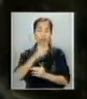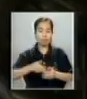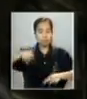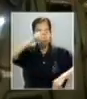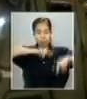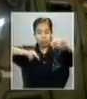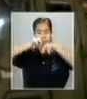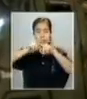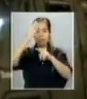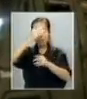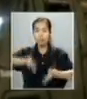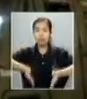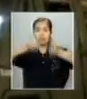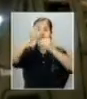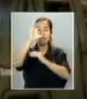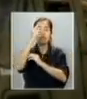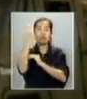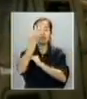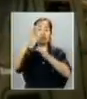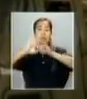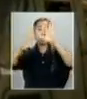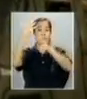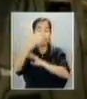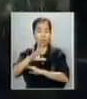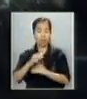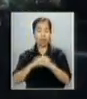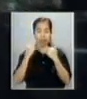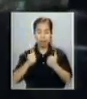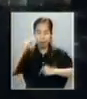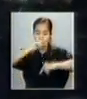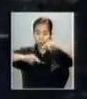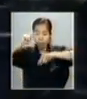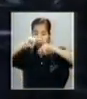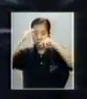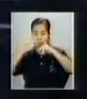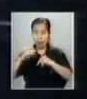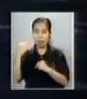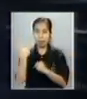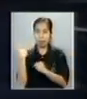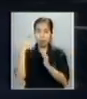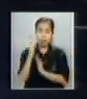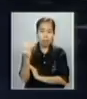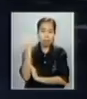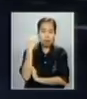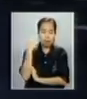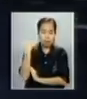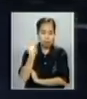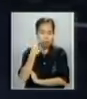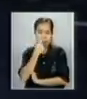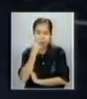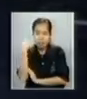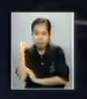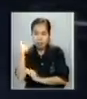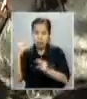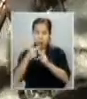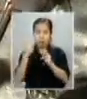กเผาทำลายทรัพย์สินนอกจากลาดตระเวนแล้วเมื่อได้รับแจ้งมีกลุ่มควันปะทุจากซากเพลิงไหม้อาคารนครหลวงไทยสาขา